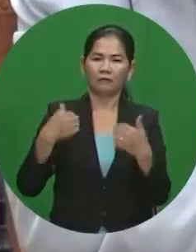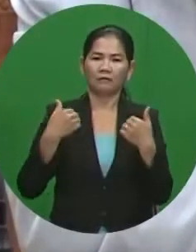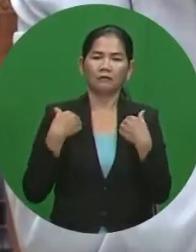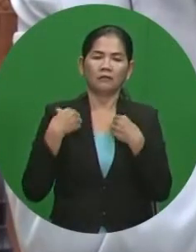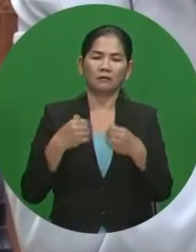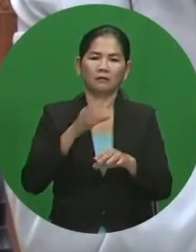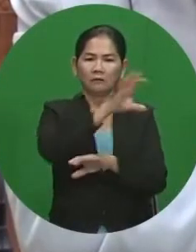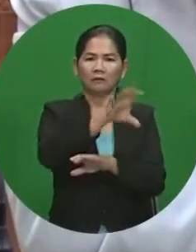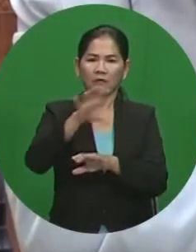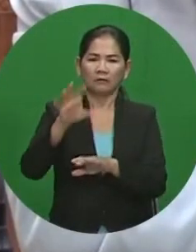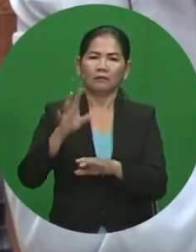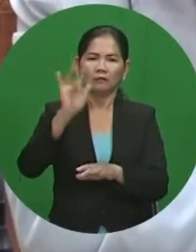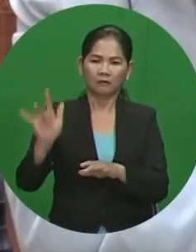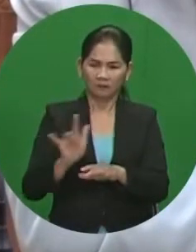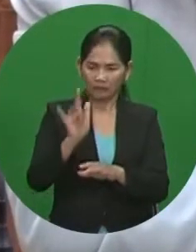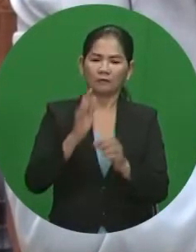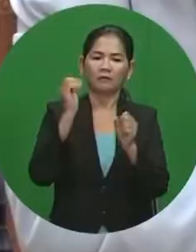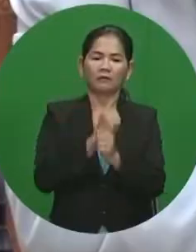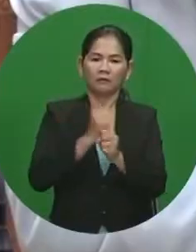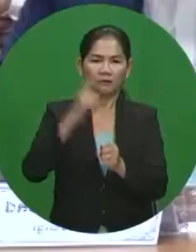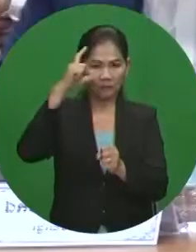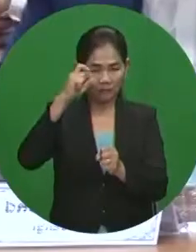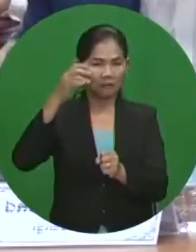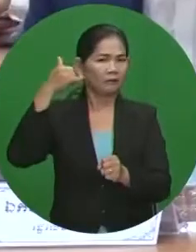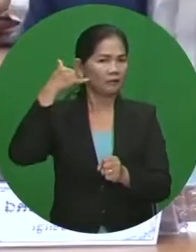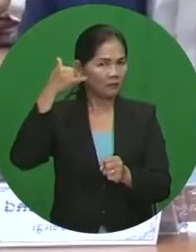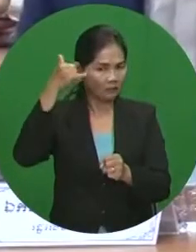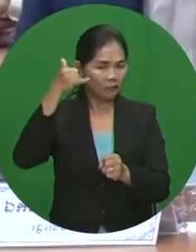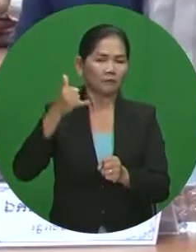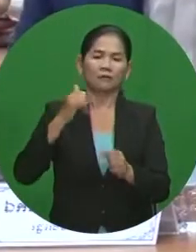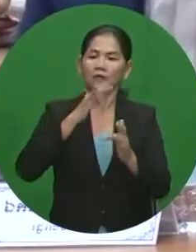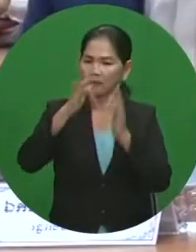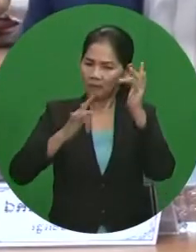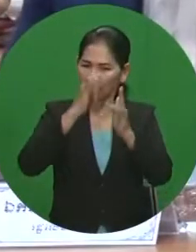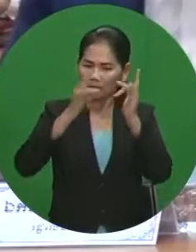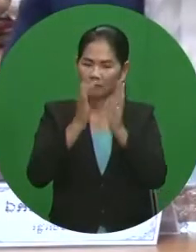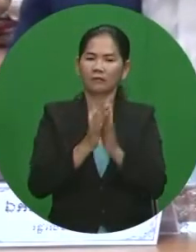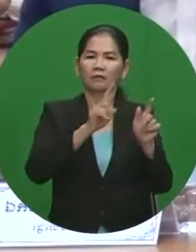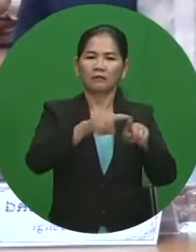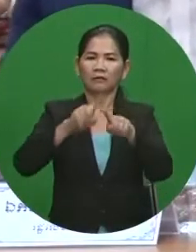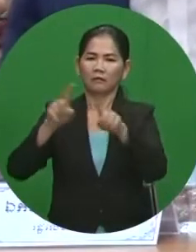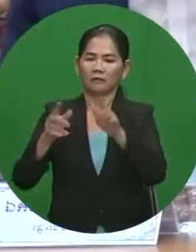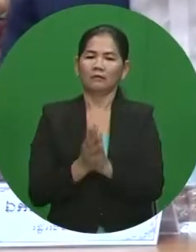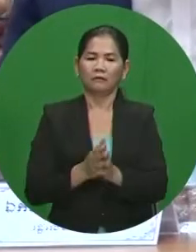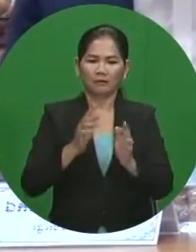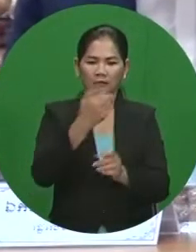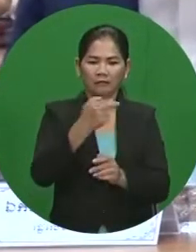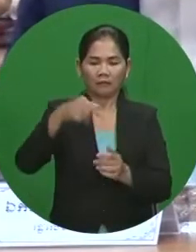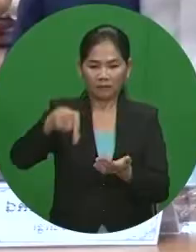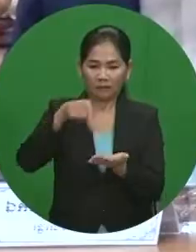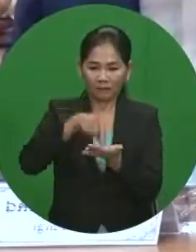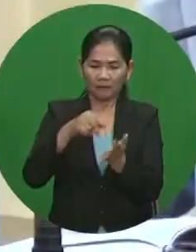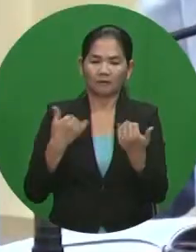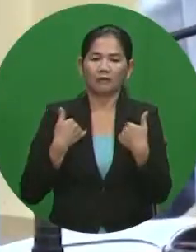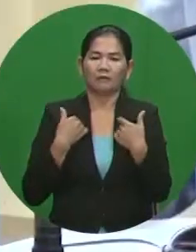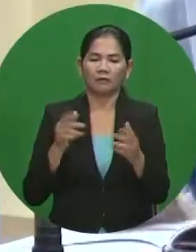បណ្ដាខេត្តចេះប្រើប្រាស់ធ្វើការថតទូរស័ព្ទដៃ live ផ្ទាល់តាមរយៈប្រព័ន្ធផ្សេងៗមកកាន់ស្ថានីយ៍កណ្ដាល